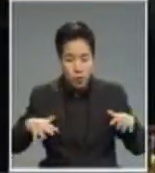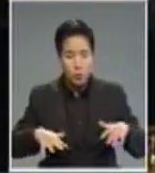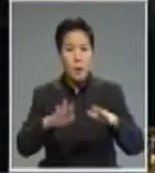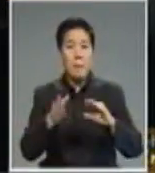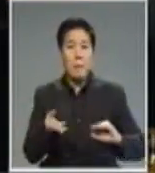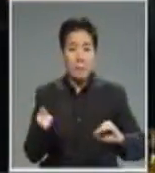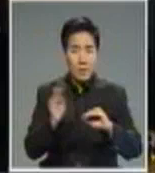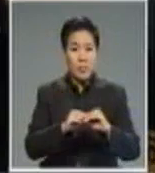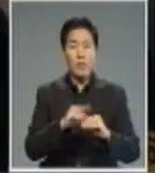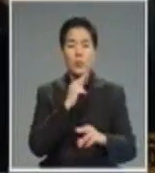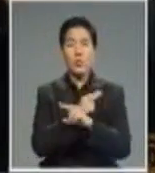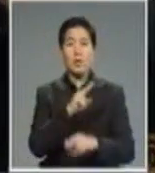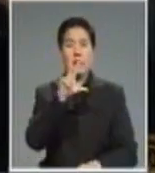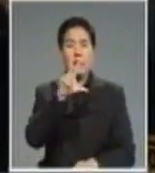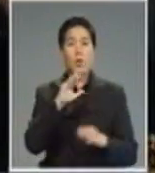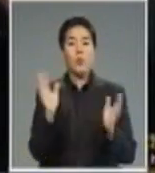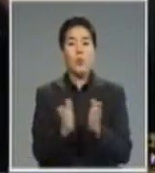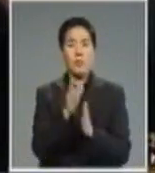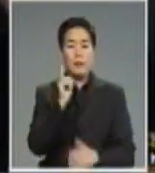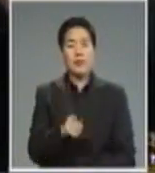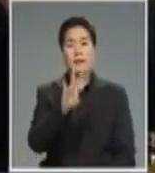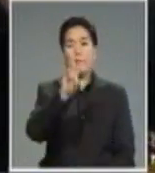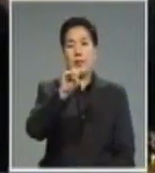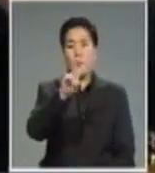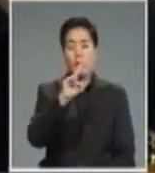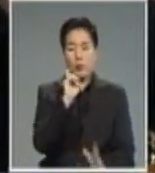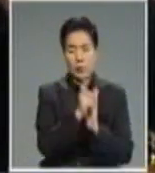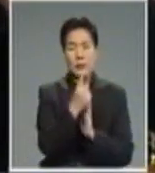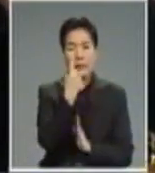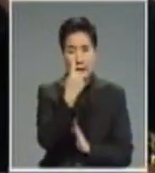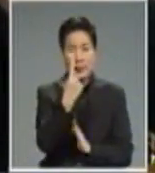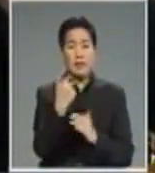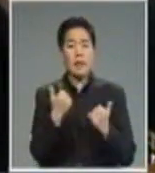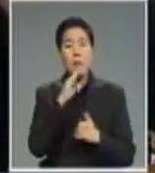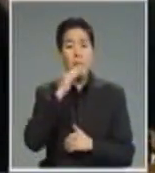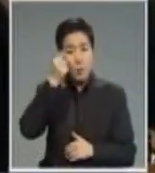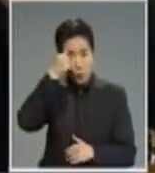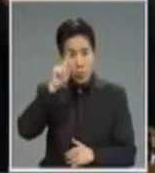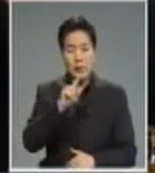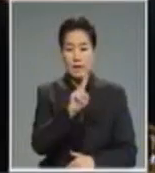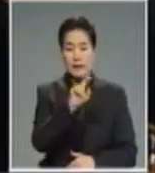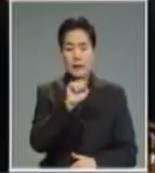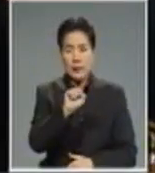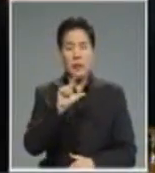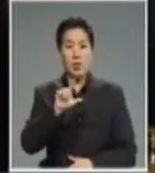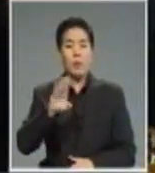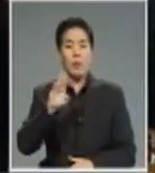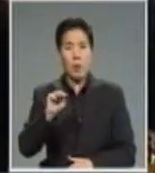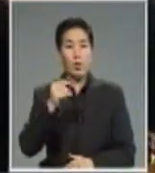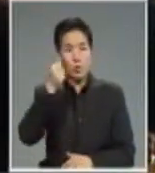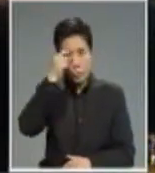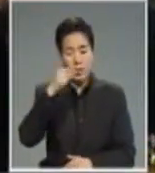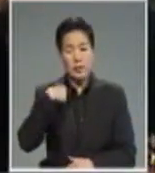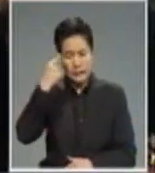พิ่มขึ้นอีก3เท่าก็จะเป็น72ลูกบาศก์เมตรนะครับต่อนาทีต่อเครื่องนะครับถ้าต่อวันก็จะได้100,000ลูกบาศก์เมตรต่อวันครับผมครับผมคิด